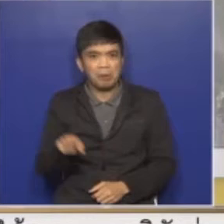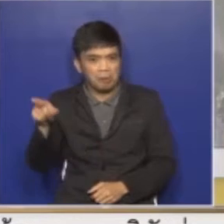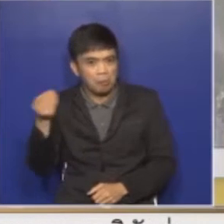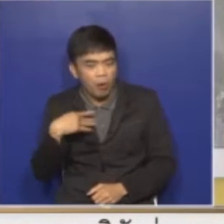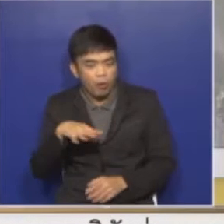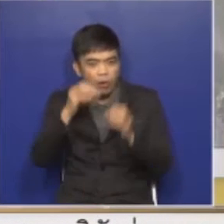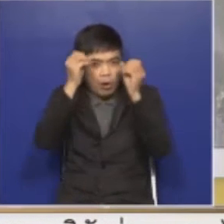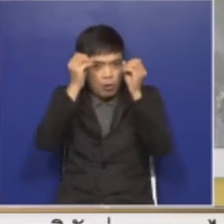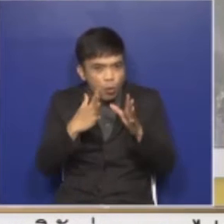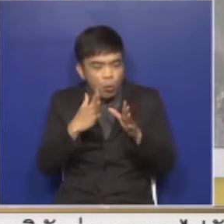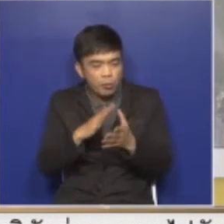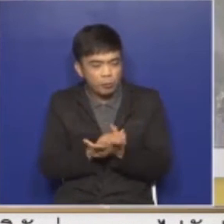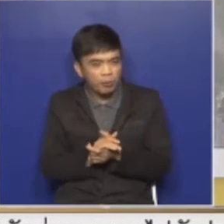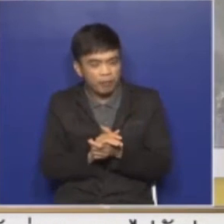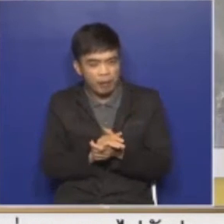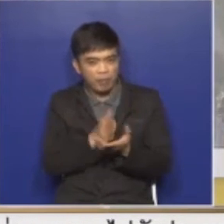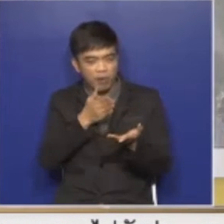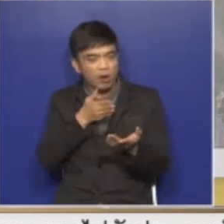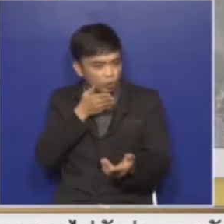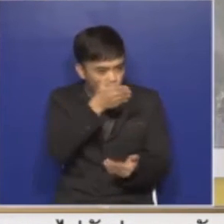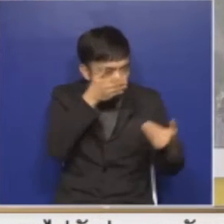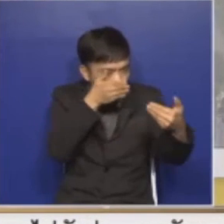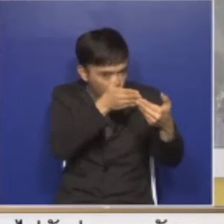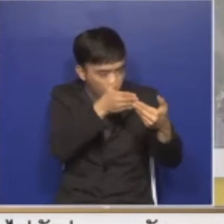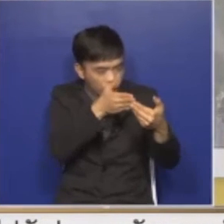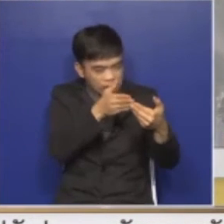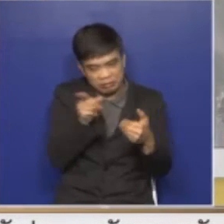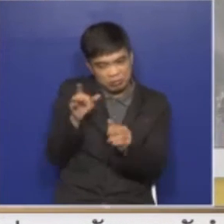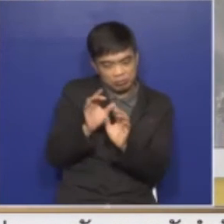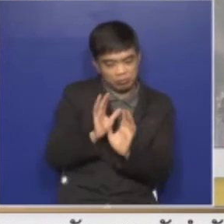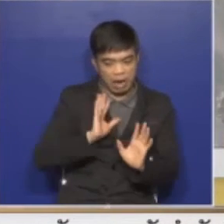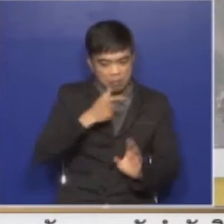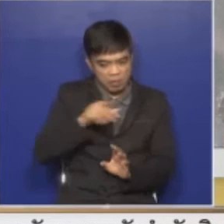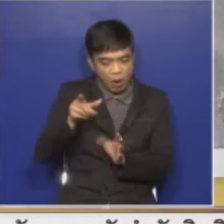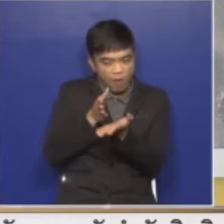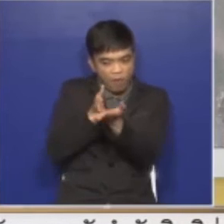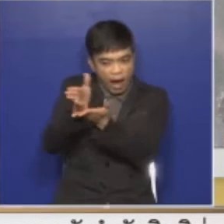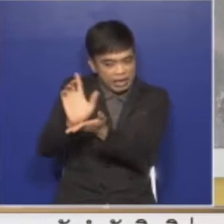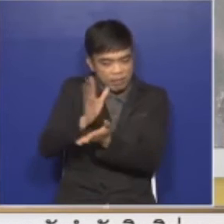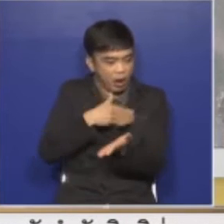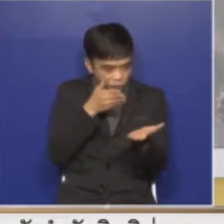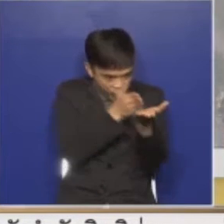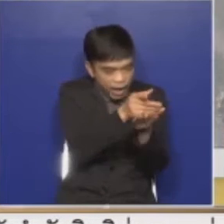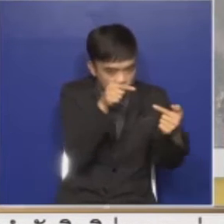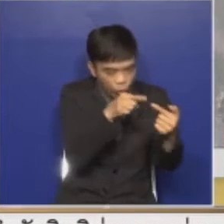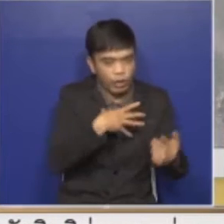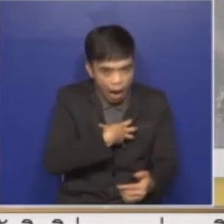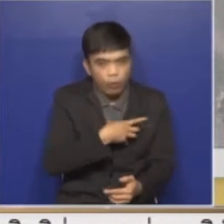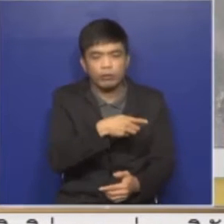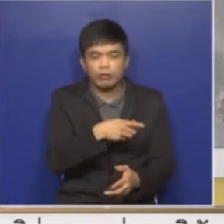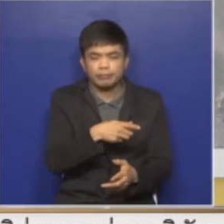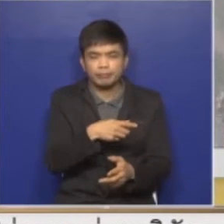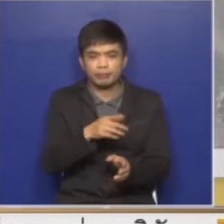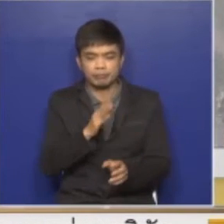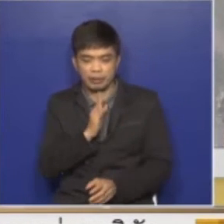ท่านก็ไปเข้าข้างฝั่งใดฝั่งหนึ่งสรุปแล้วตอนนี้ประเทศไทยไม่มีใครเป็นคนกลางได้เลยครับมาถึงตรงนี้ขึ้นมา